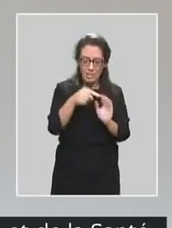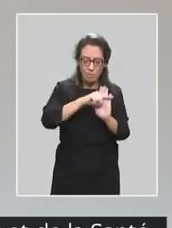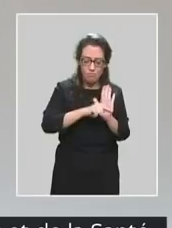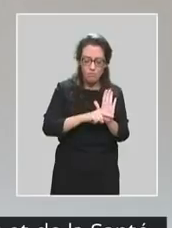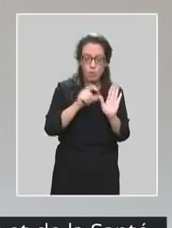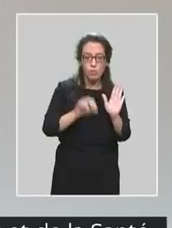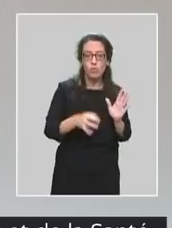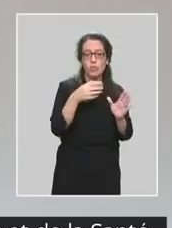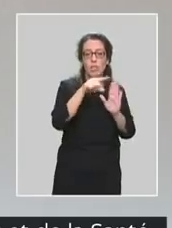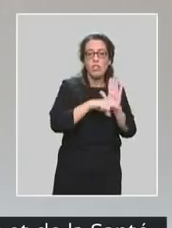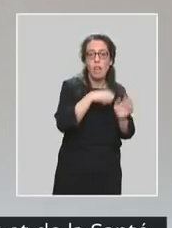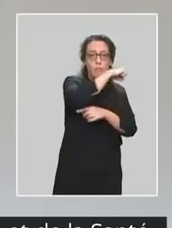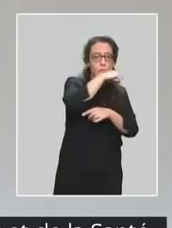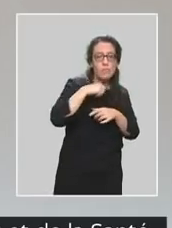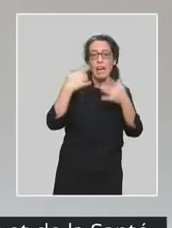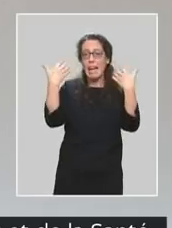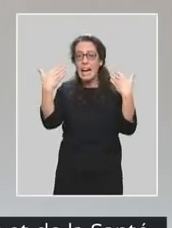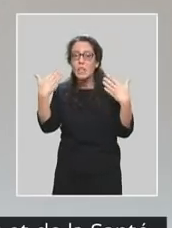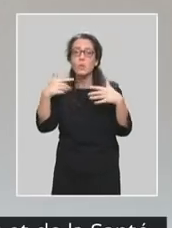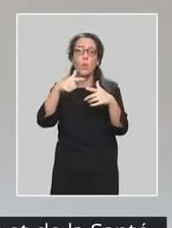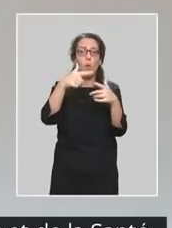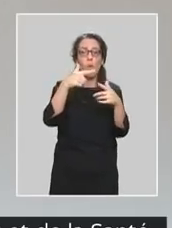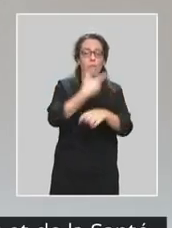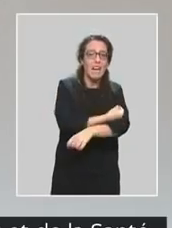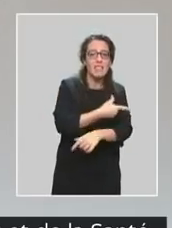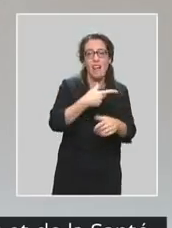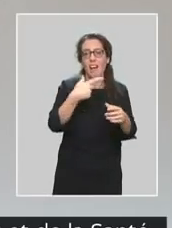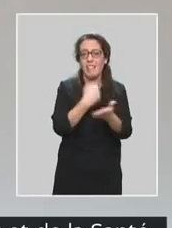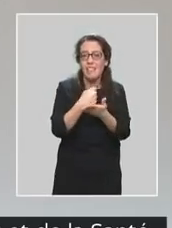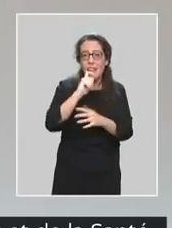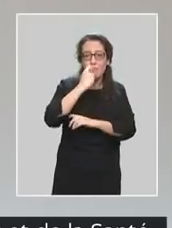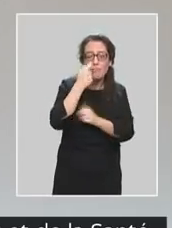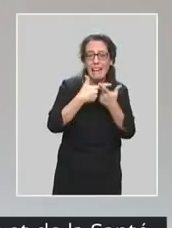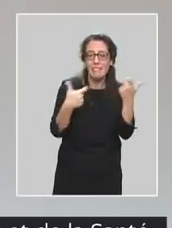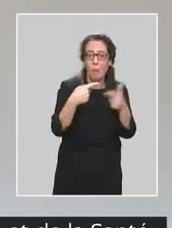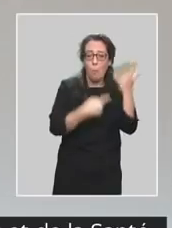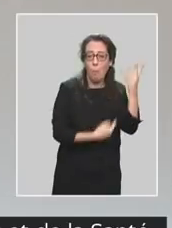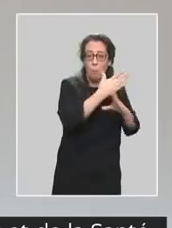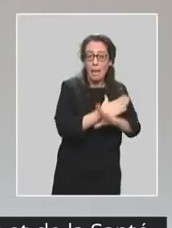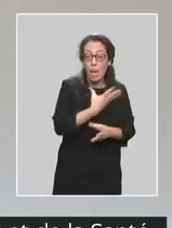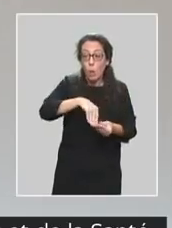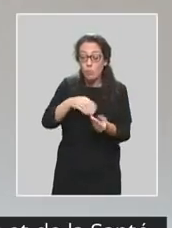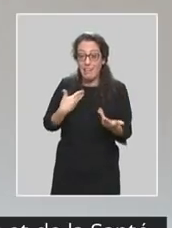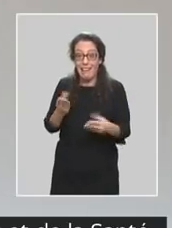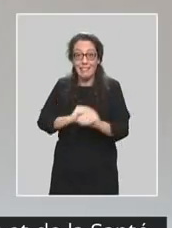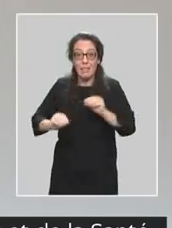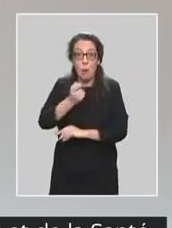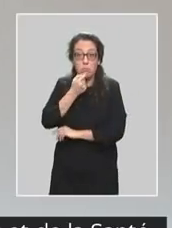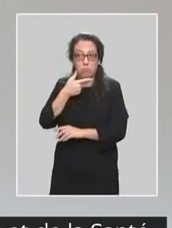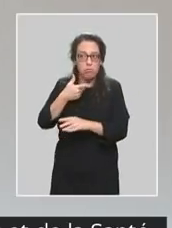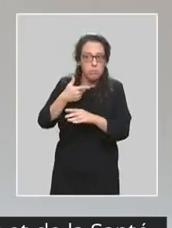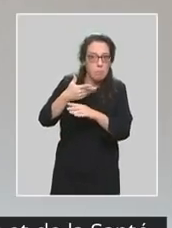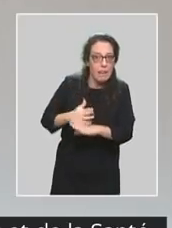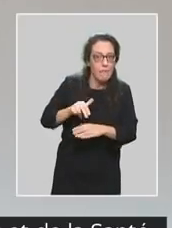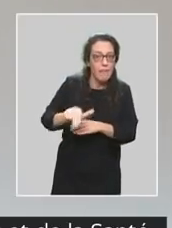gestes barrières, l'aération à tous les étages, les vaccins, les tests, et désormais, c'est un immense espoir, les traitements. Si nous parvenons à